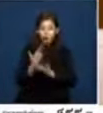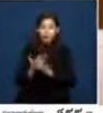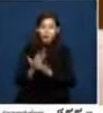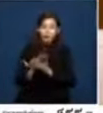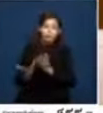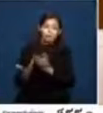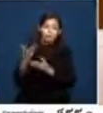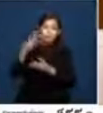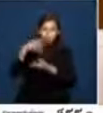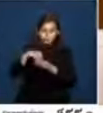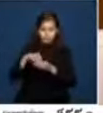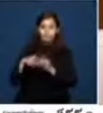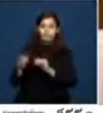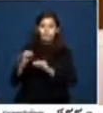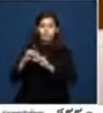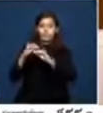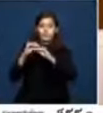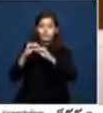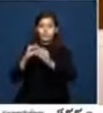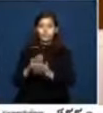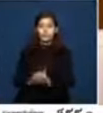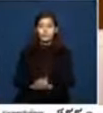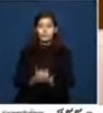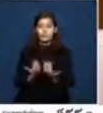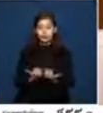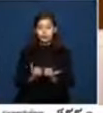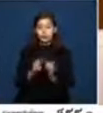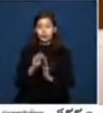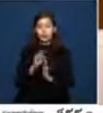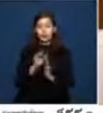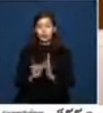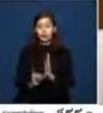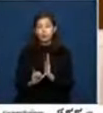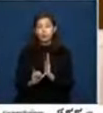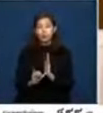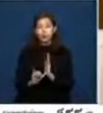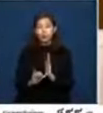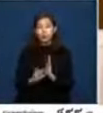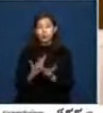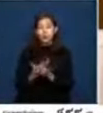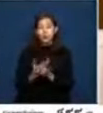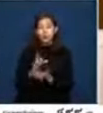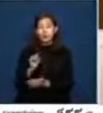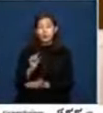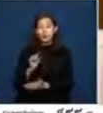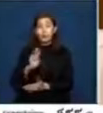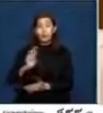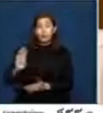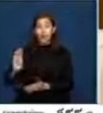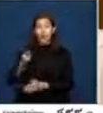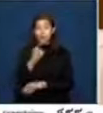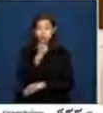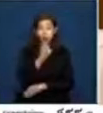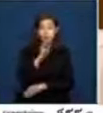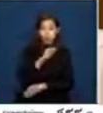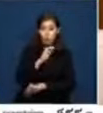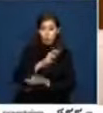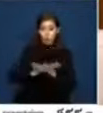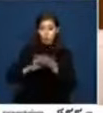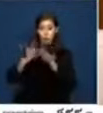นโยบาย 20บาทตลอดสายในสายสีอื่นๆที่ยังมีสัญญาสัมปทาน